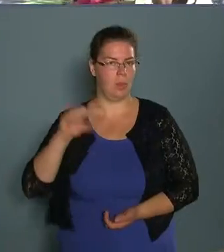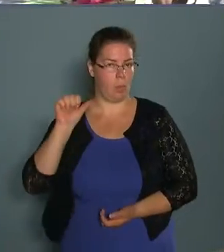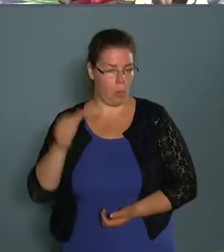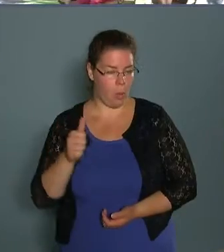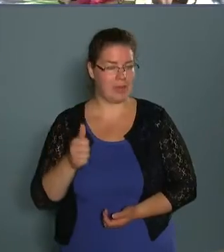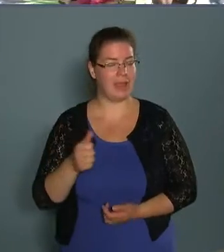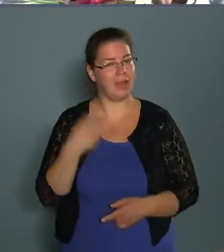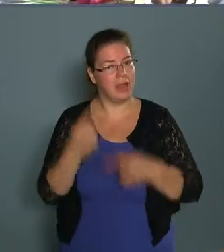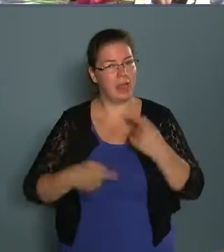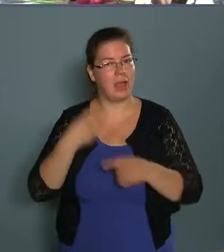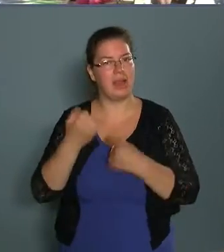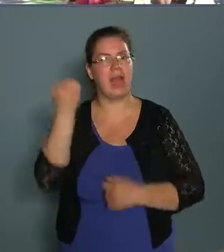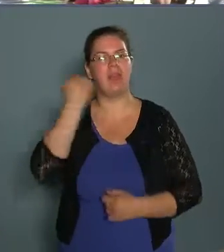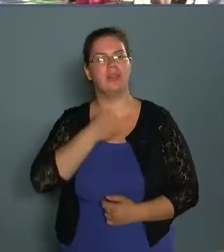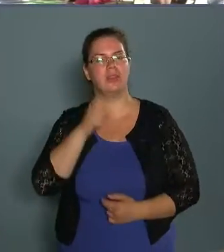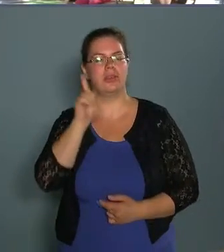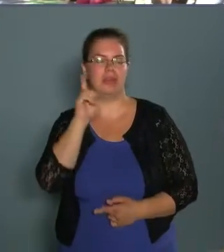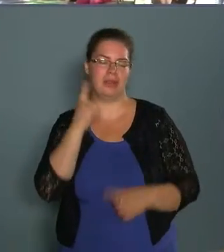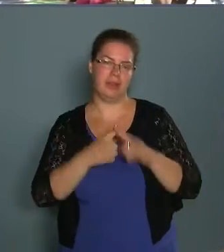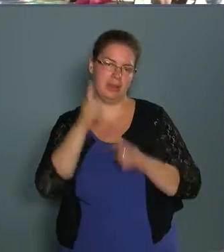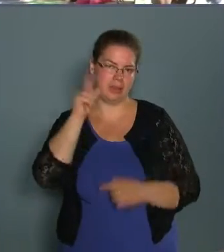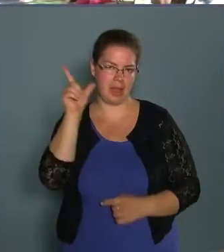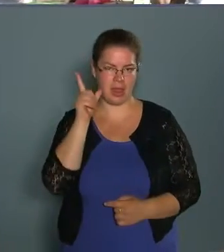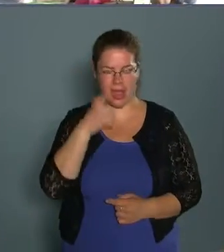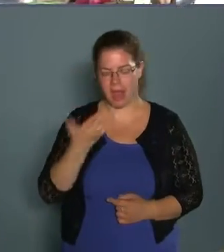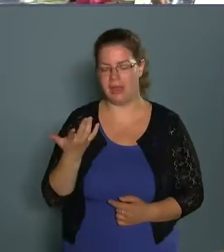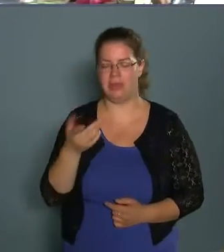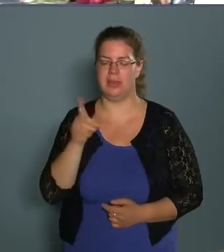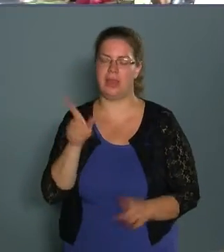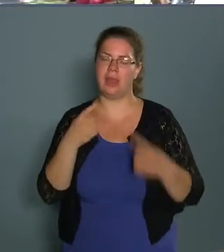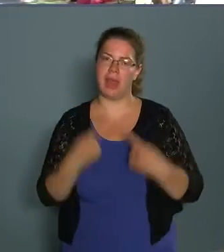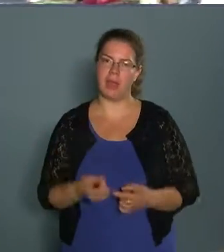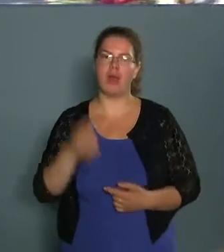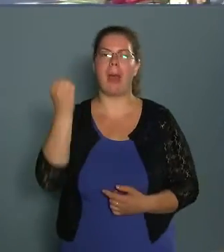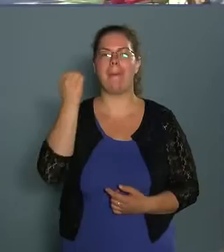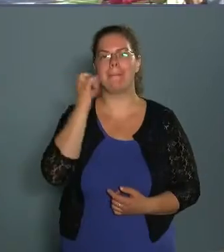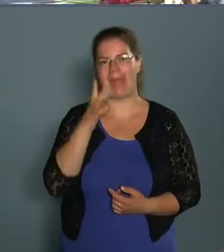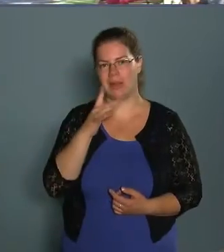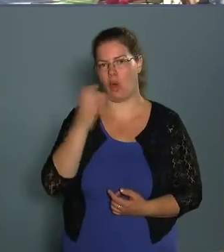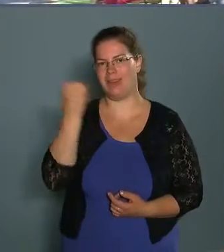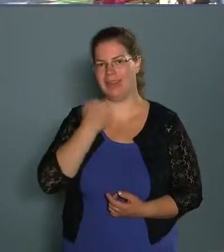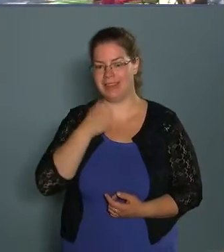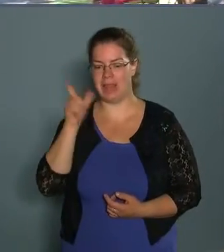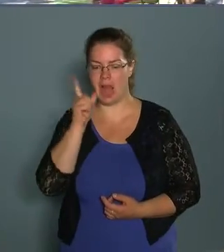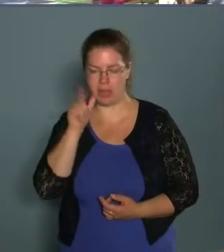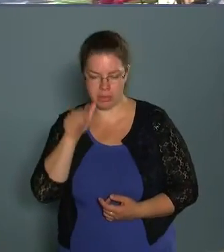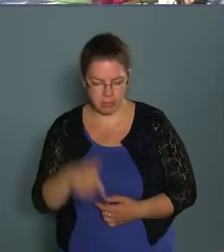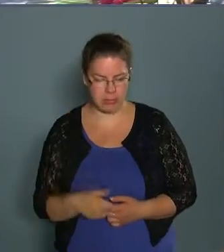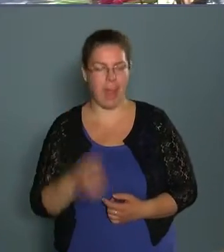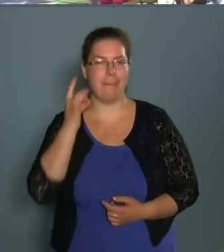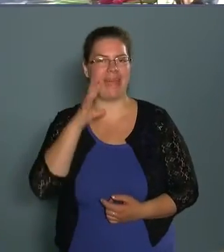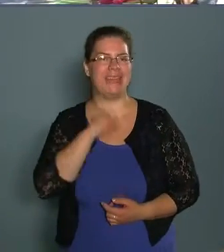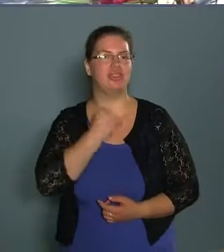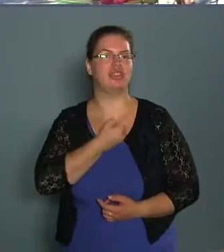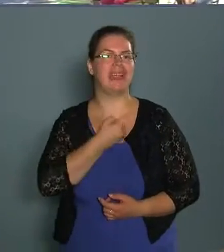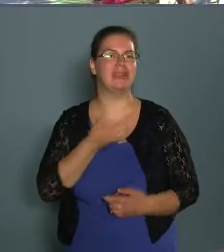Egy legendás Dixieland zenekar Magyarországon, úgy hívták, hogy Benko Dixieland Band, és a Benko Dixieland Band vezetőjének,